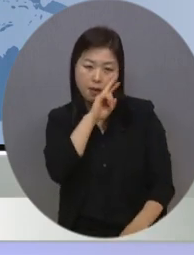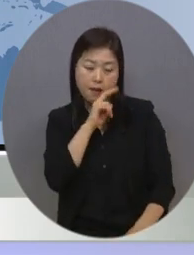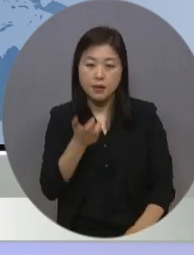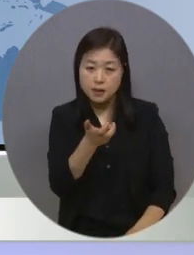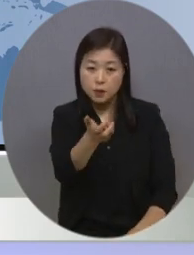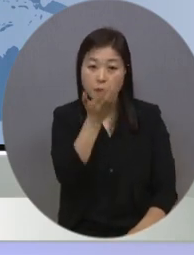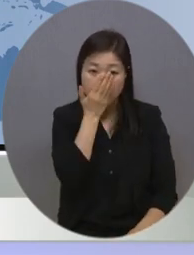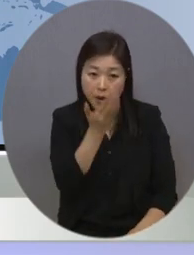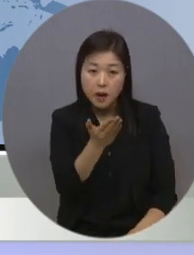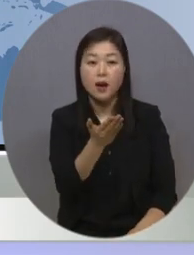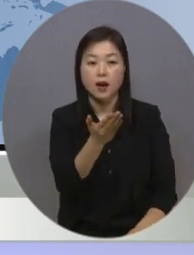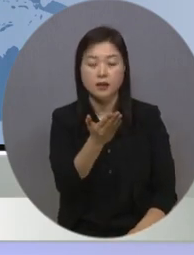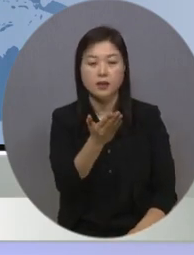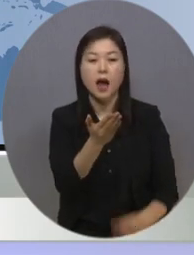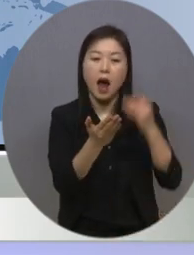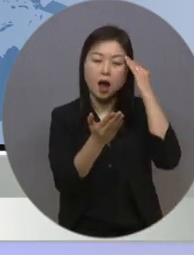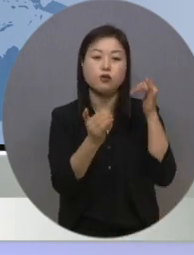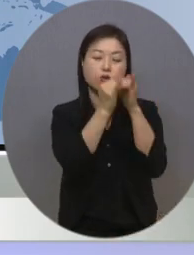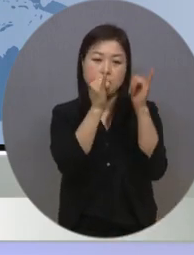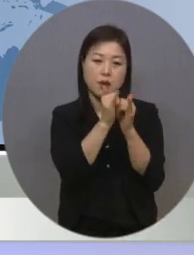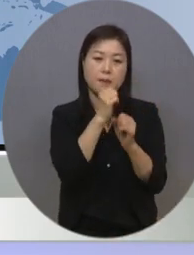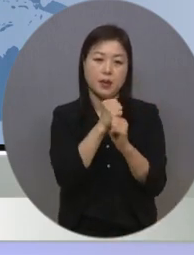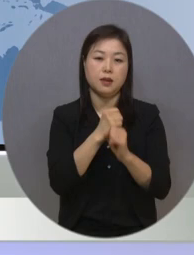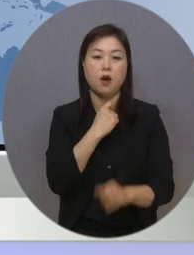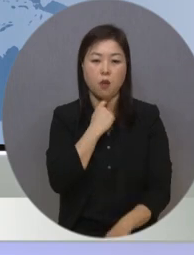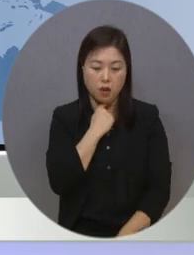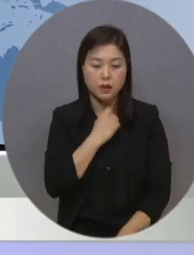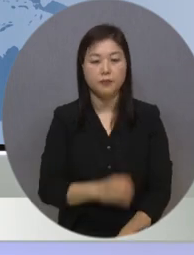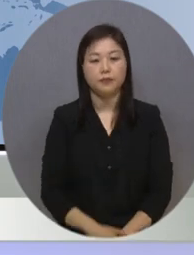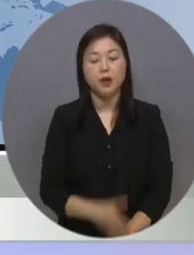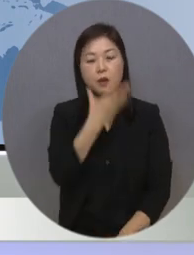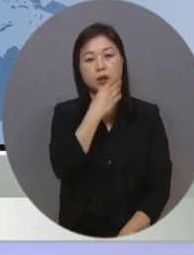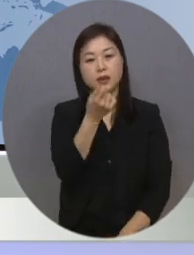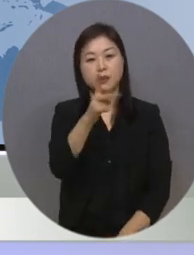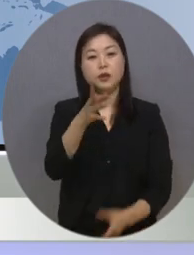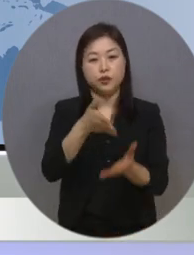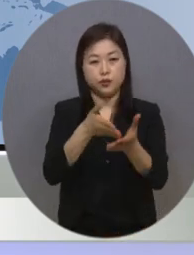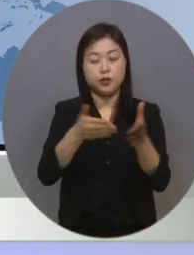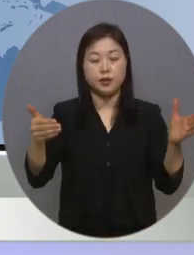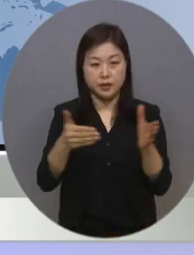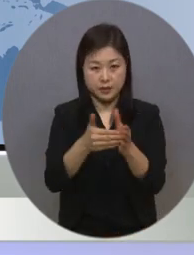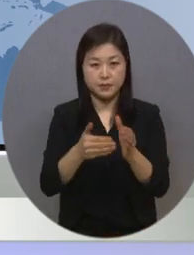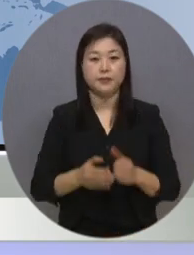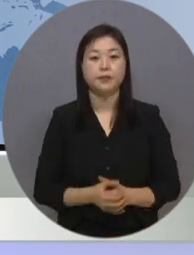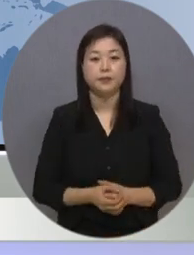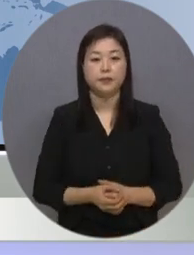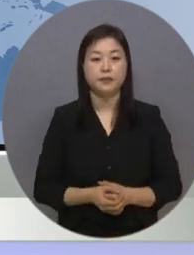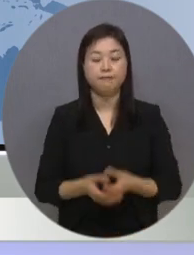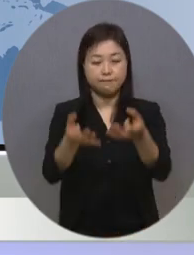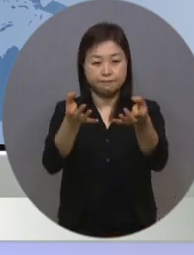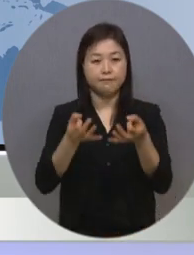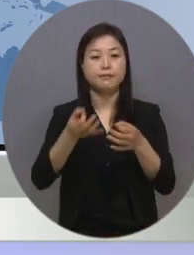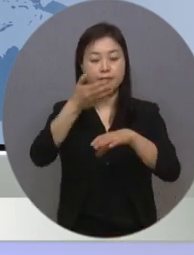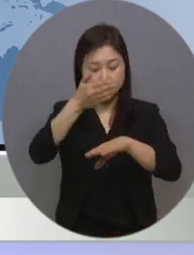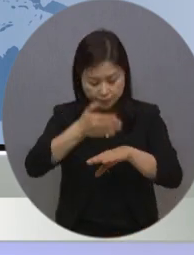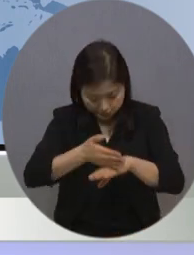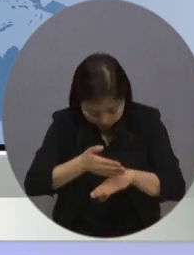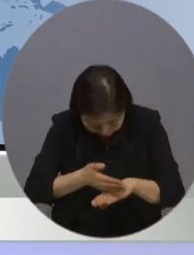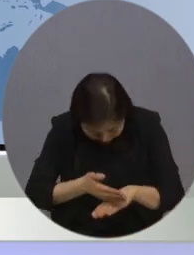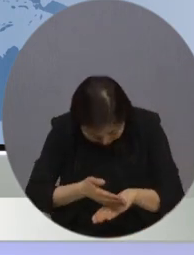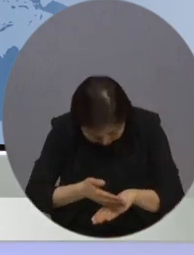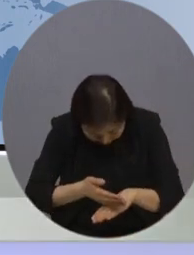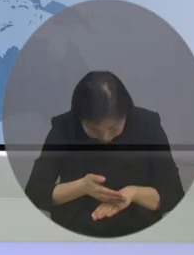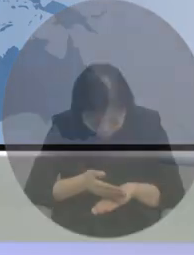이동을 할 수 있는 우리 사회가 되길 바랍니다. 이상 복지TV 뉴스 24를 마칩니다. 시청해주신 여러분